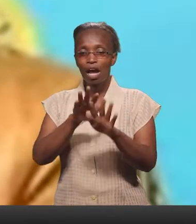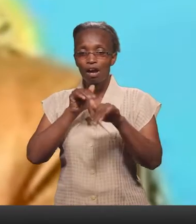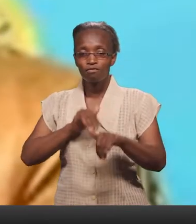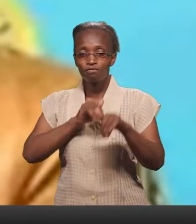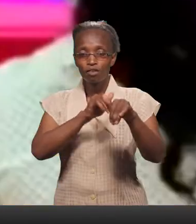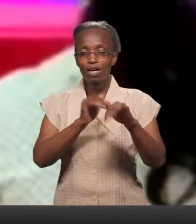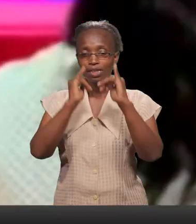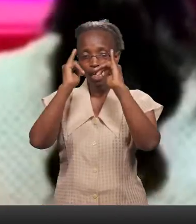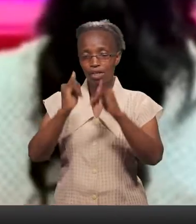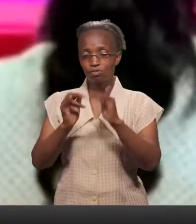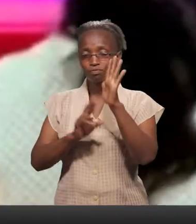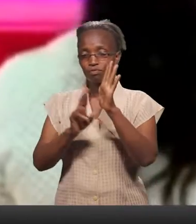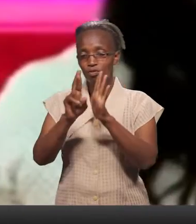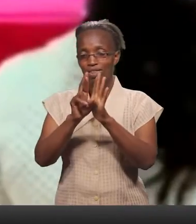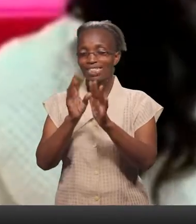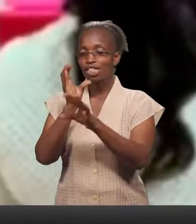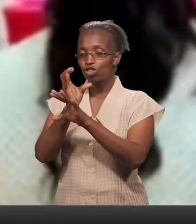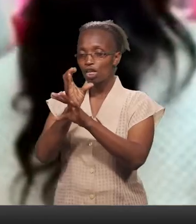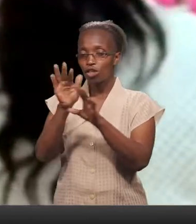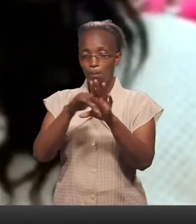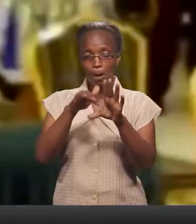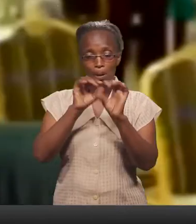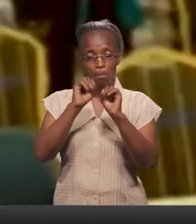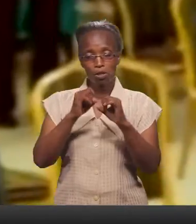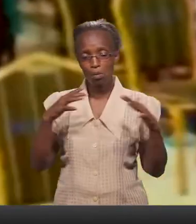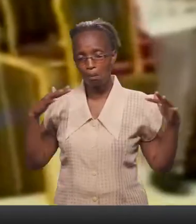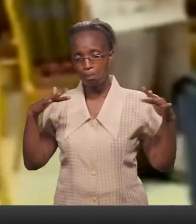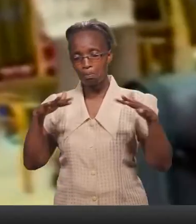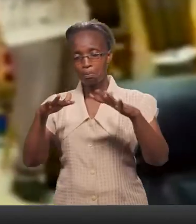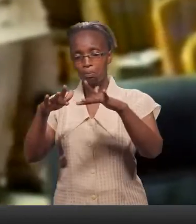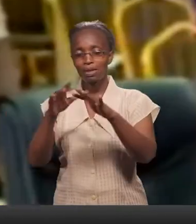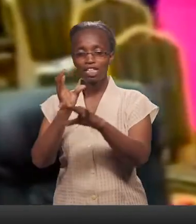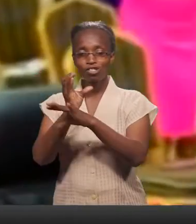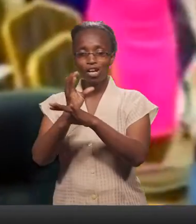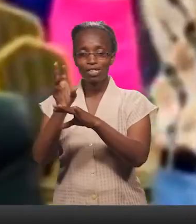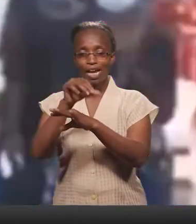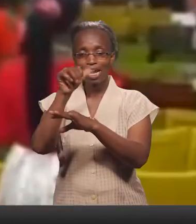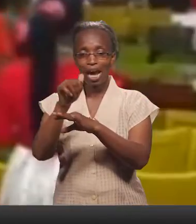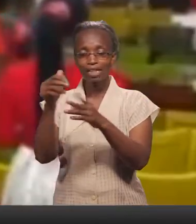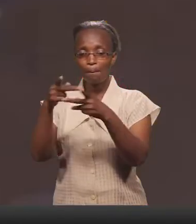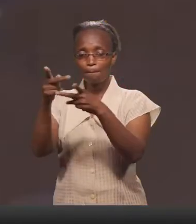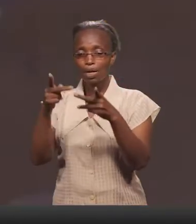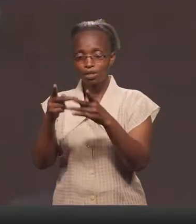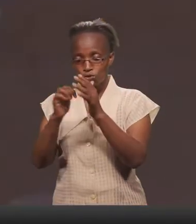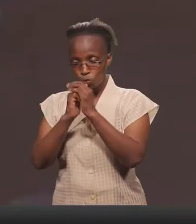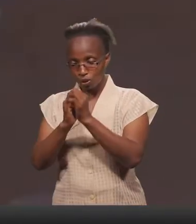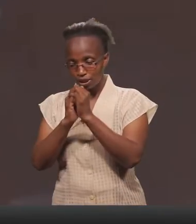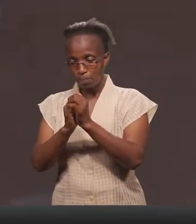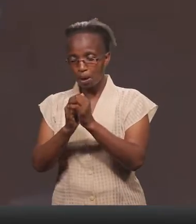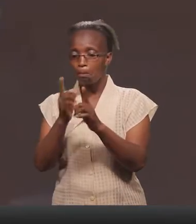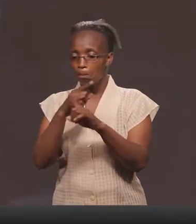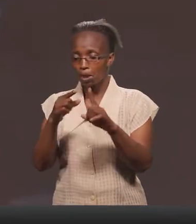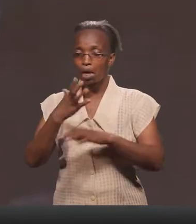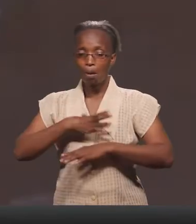lifted. Kufuatia kanuni mpya, waumini wanaweza kujazana makanisani na sehemu zingine za ibada,